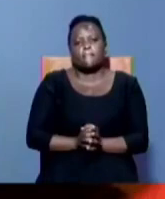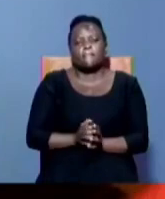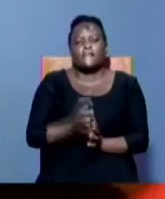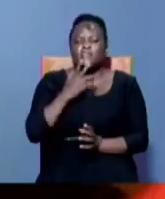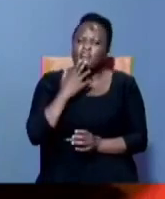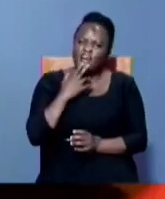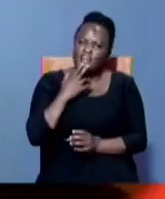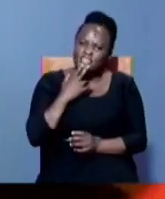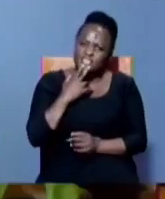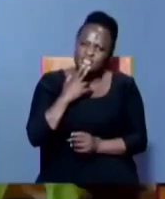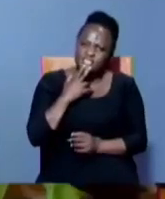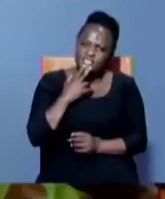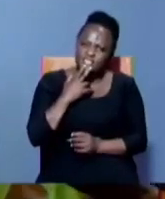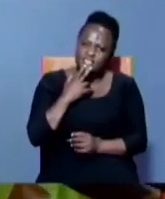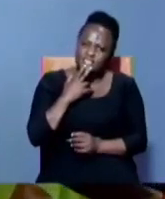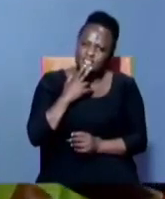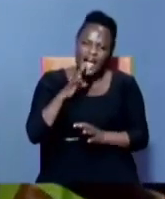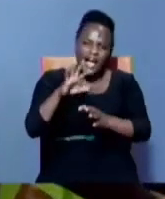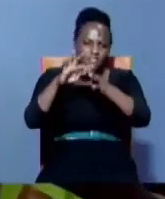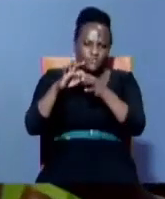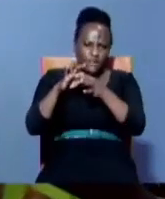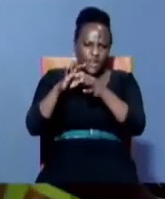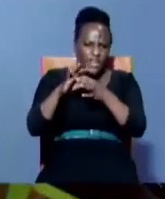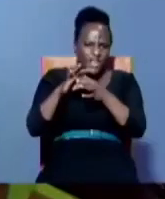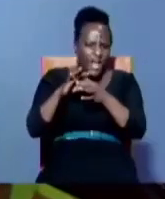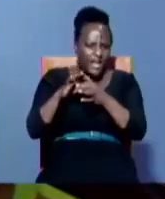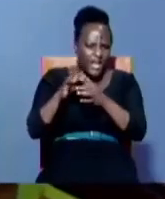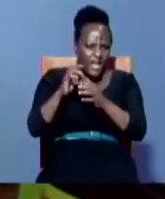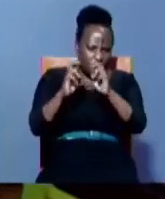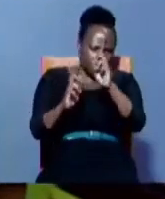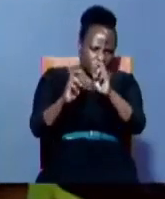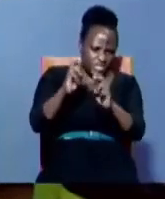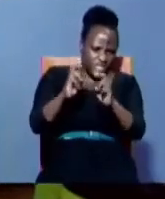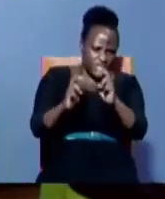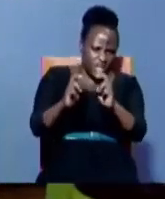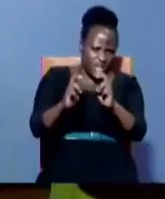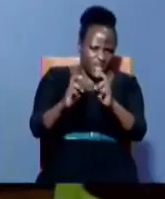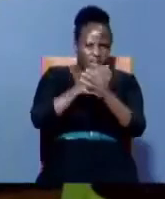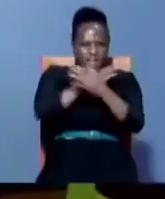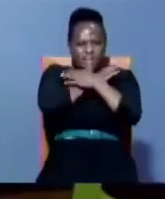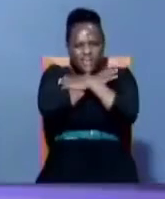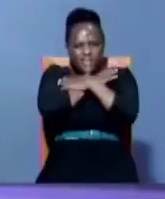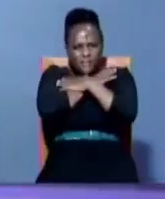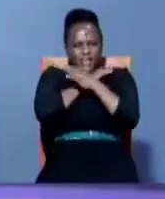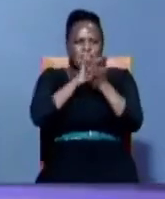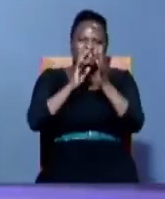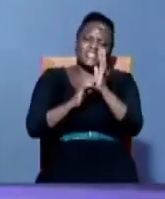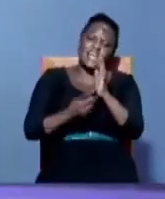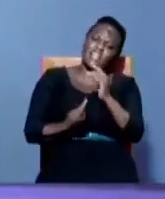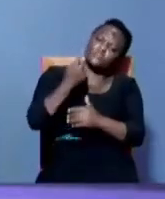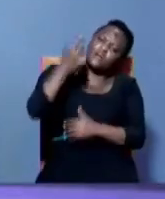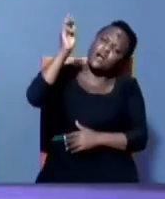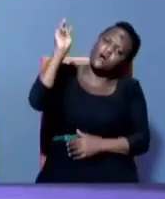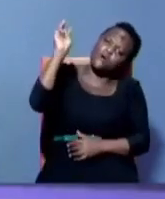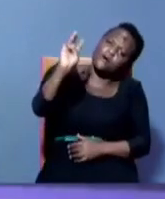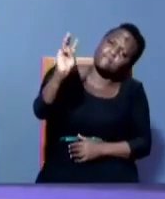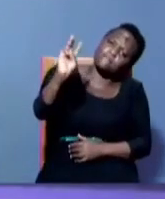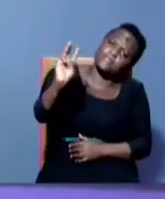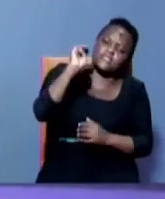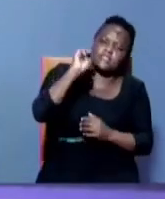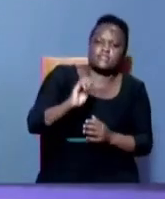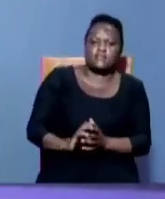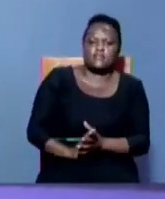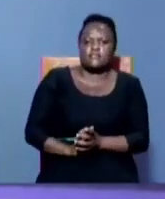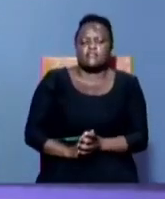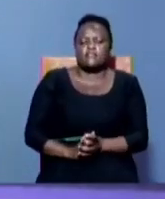Nani huyu anayetonganisha? Nani anayechonganisha neema na sheria? Anatokea wapi huyu? Yeye anayechonganisha neema